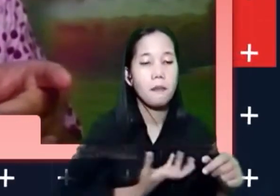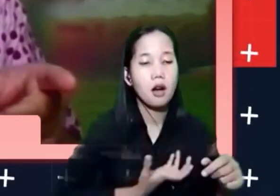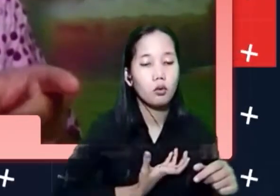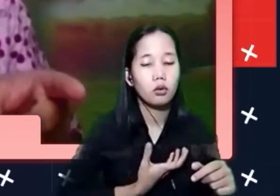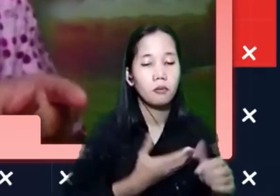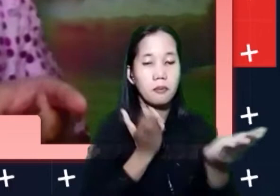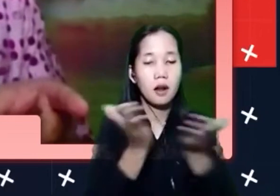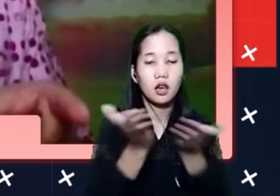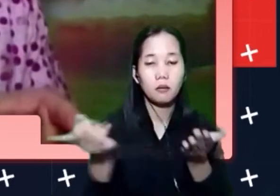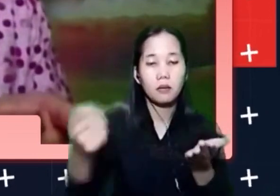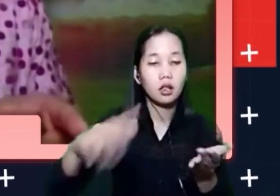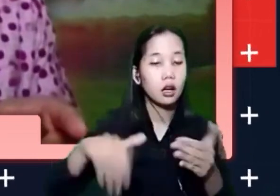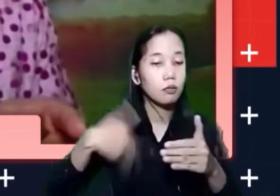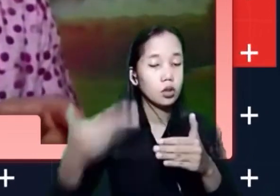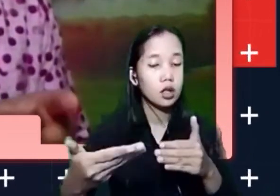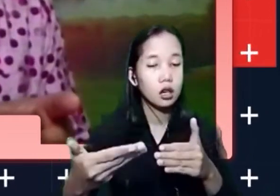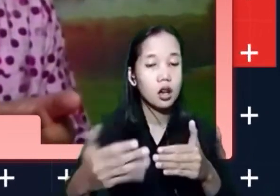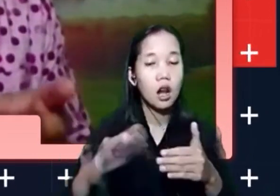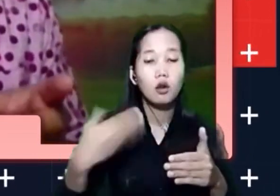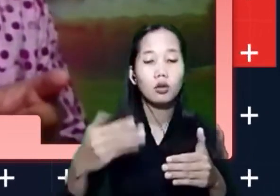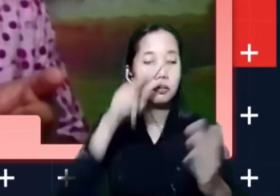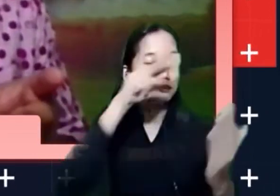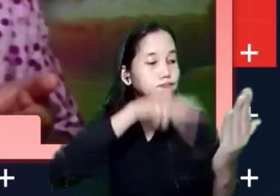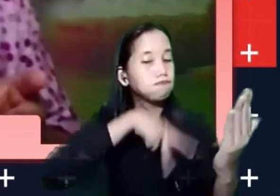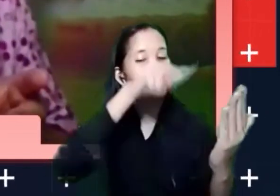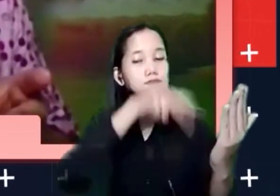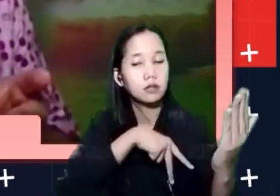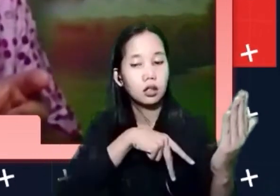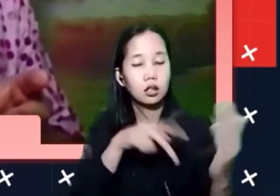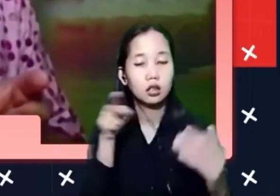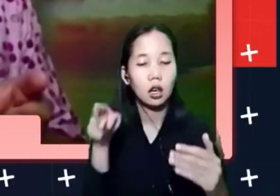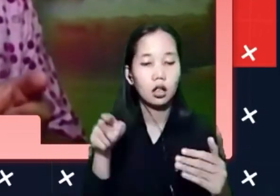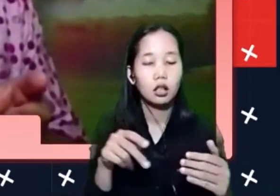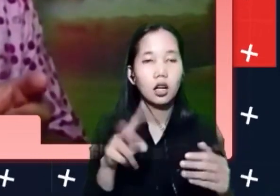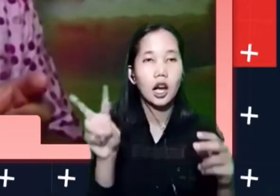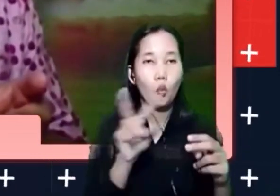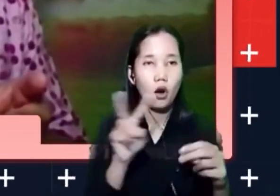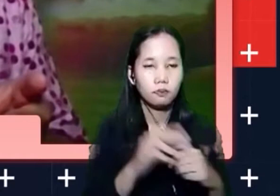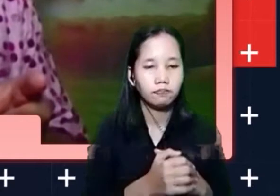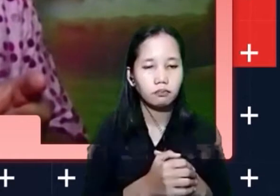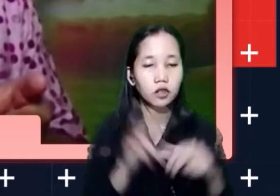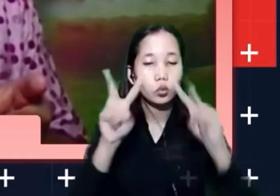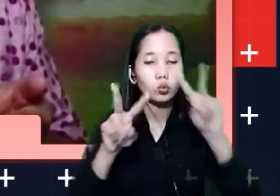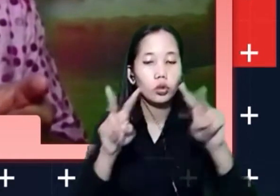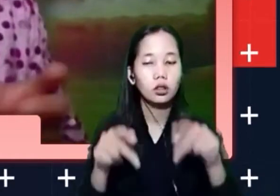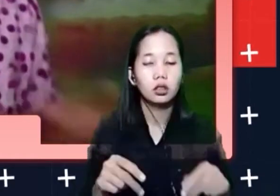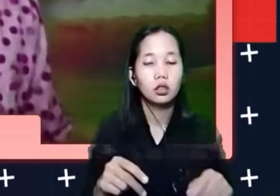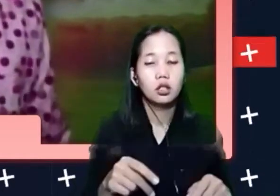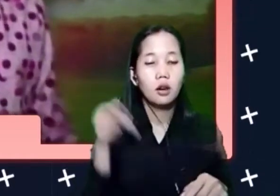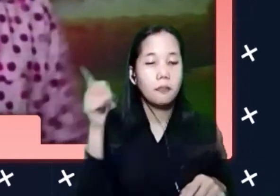ke-22, setelah mereka dijamu oleh Abraham, lalu kemudian ayat